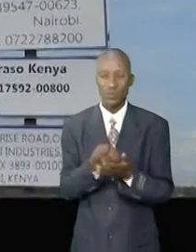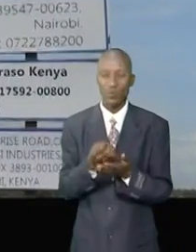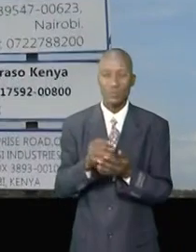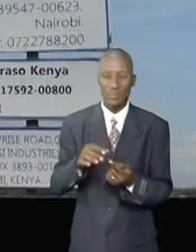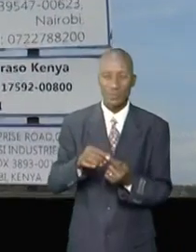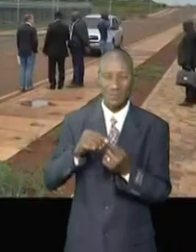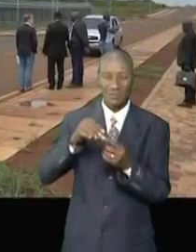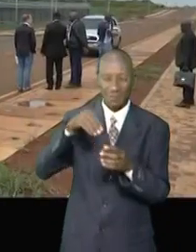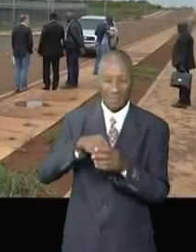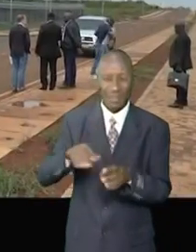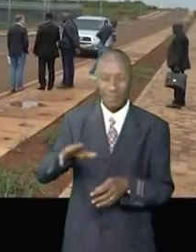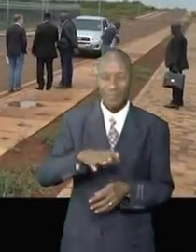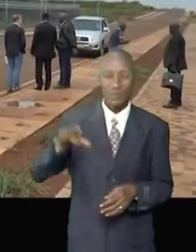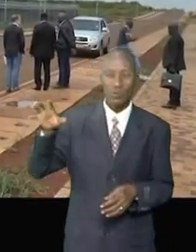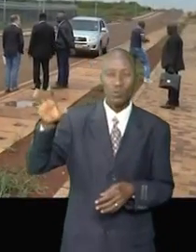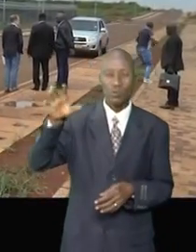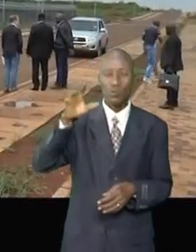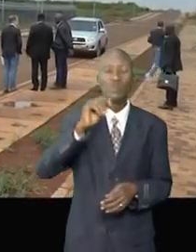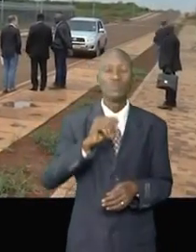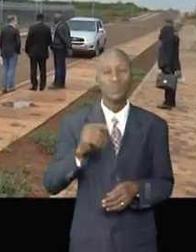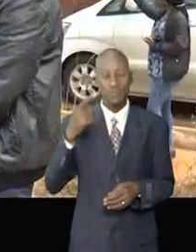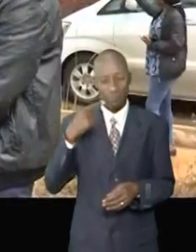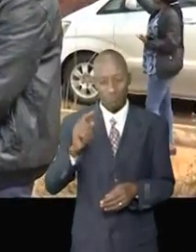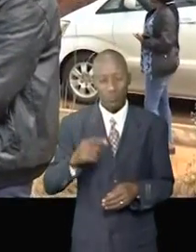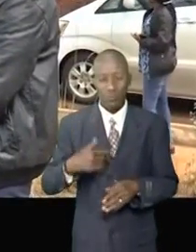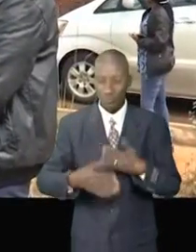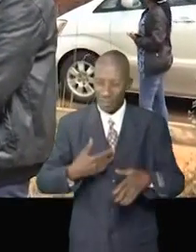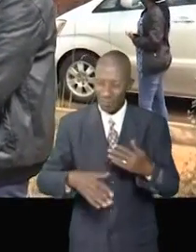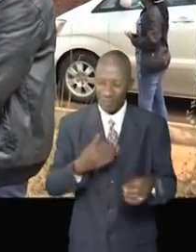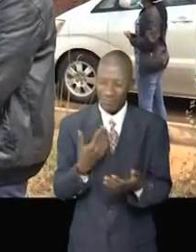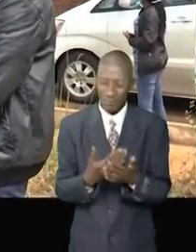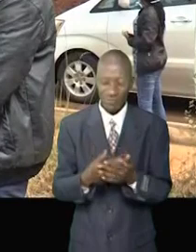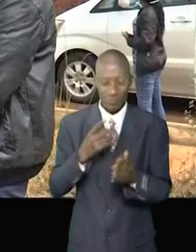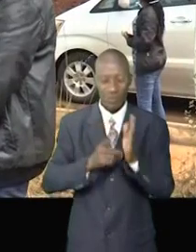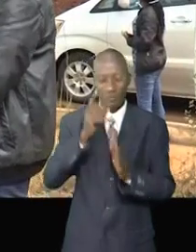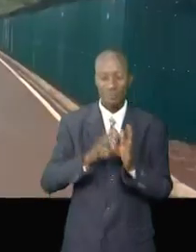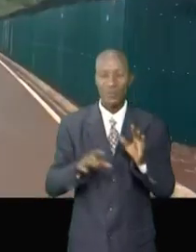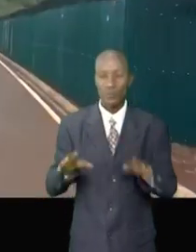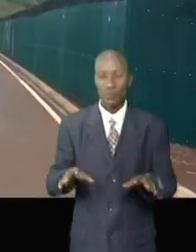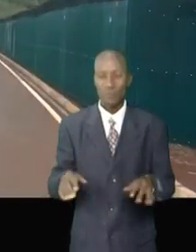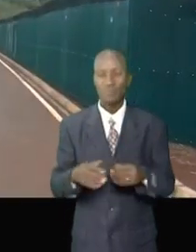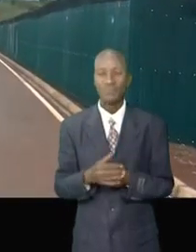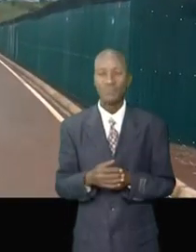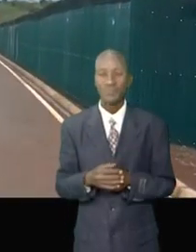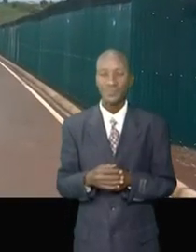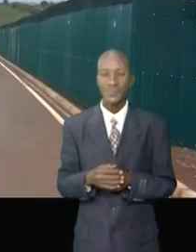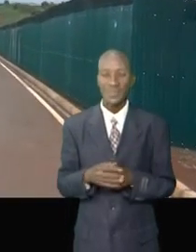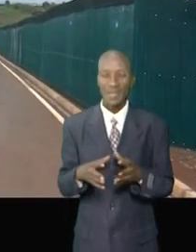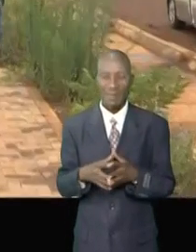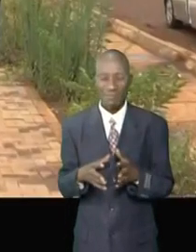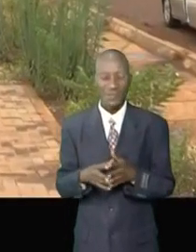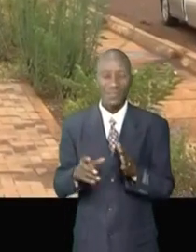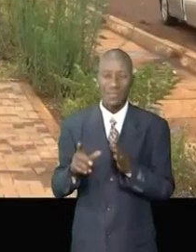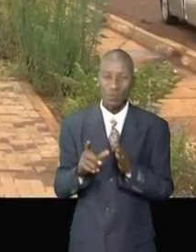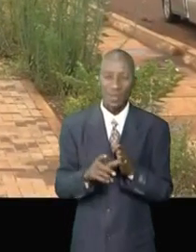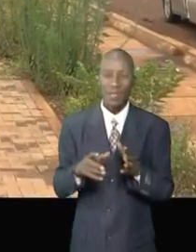la République, une politique pour accélérer la marche vers le développement de la RDC. Ce, à travers des mesures incitatives